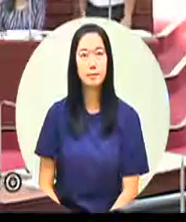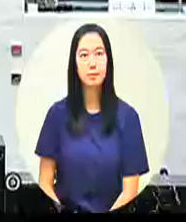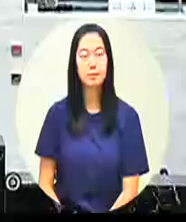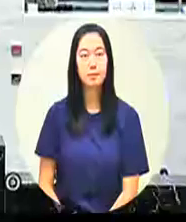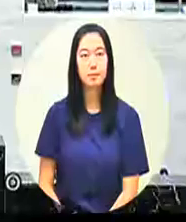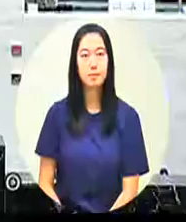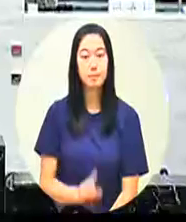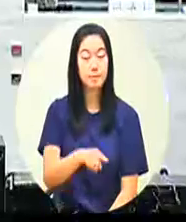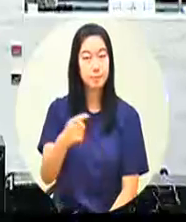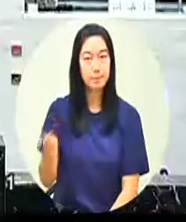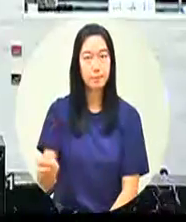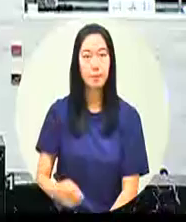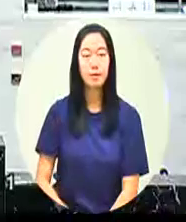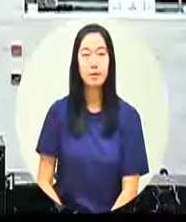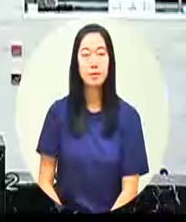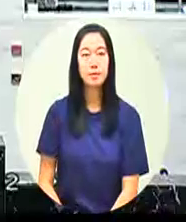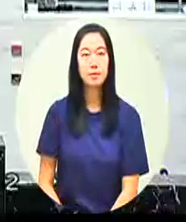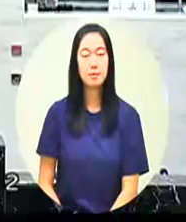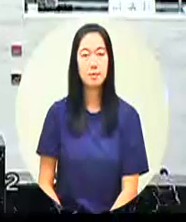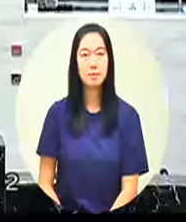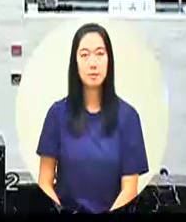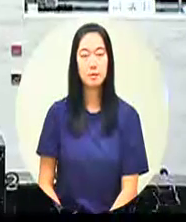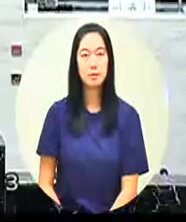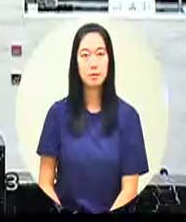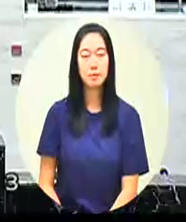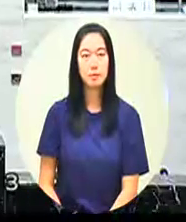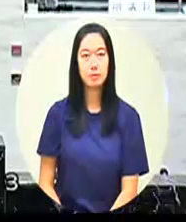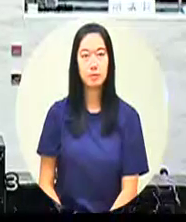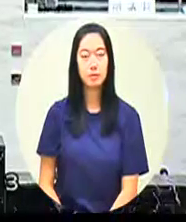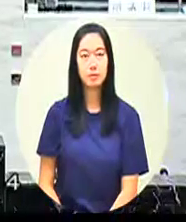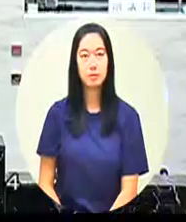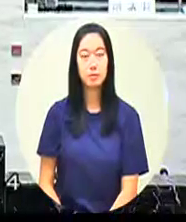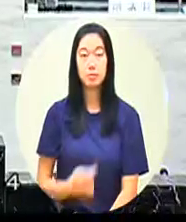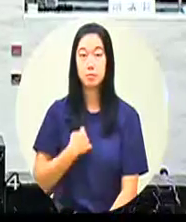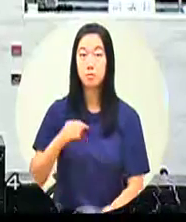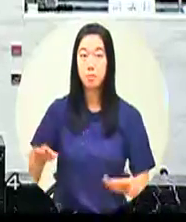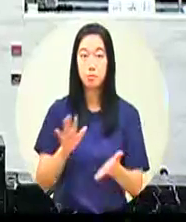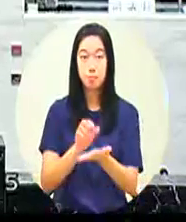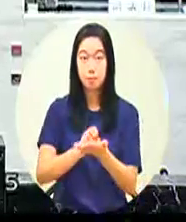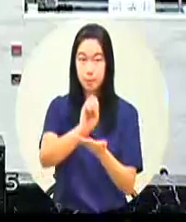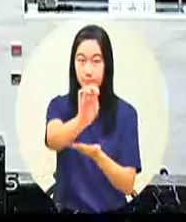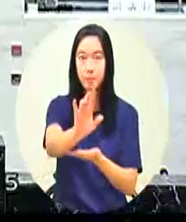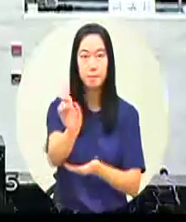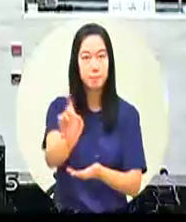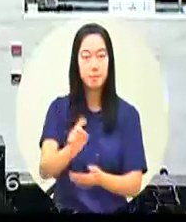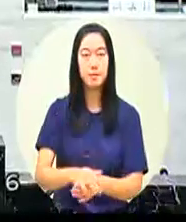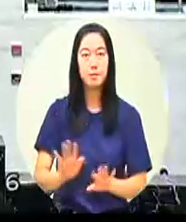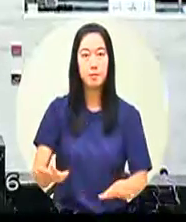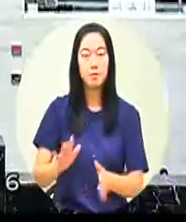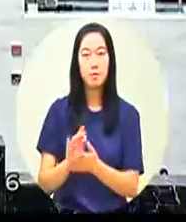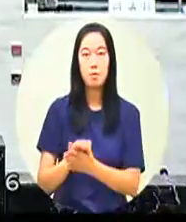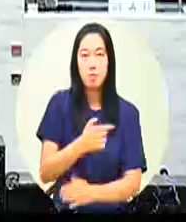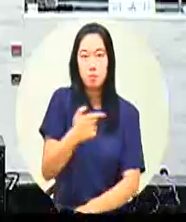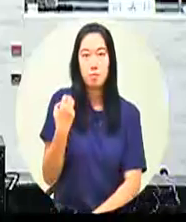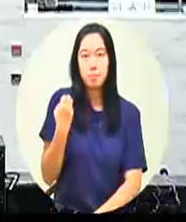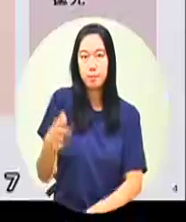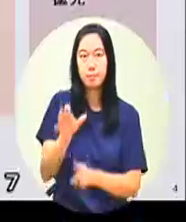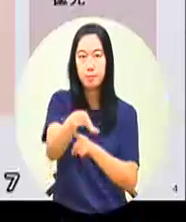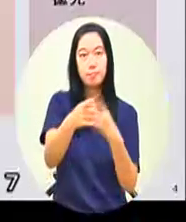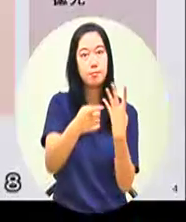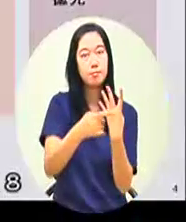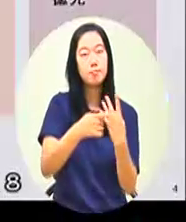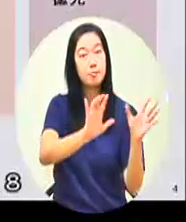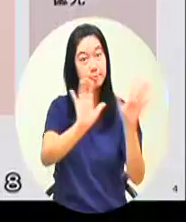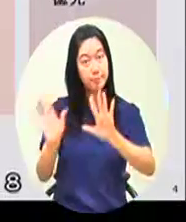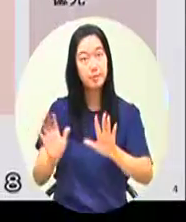那接下来，请坐下。接下来呢，我要报告的就是说本市最新的农业状况哈。那